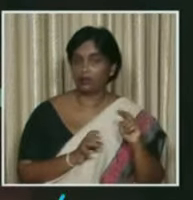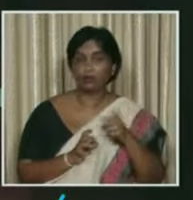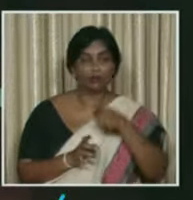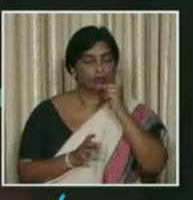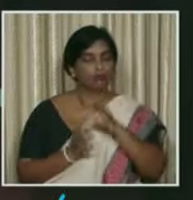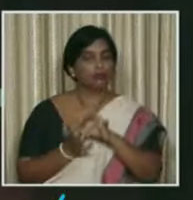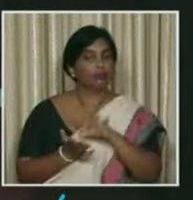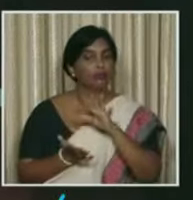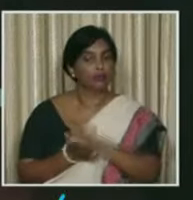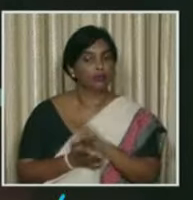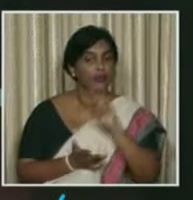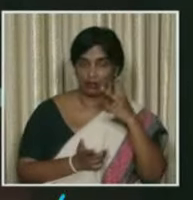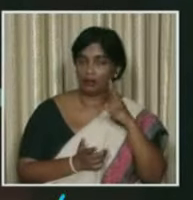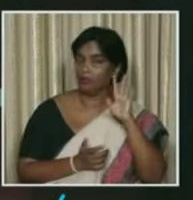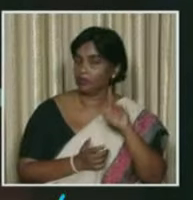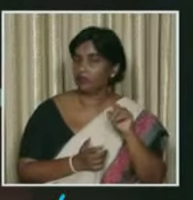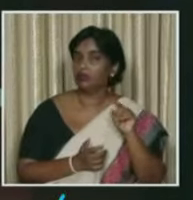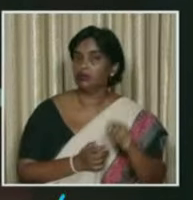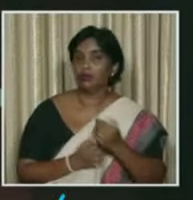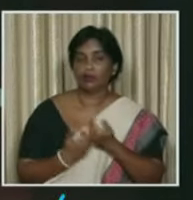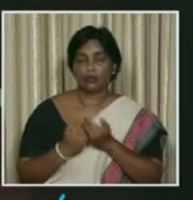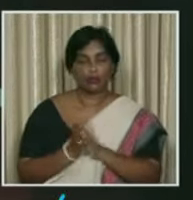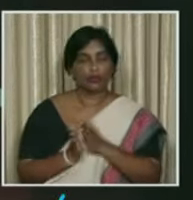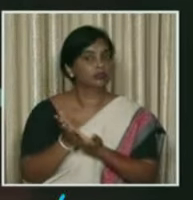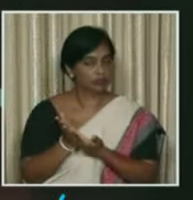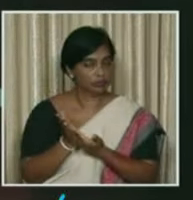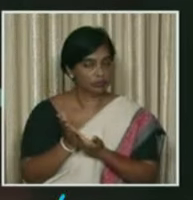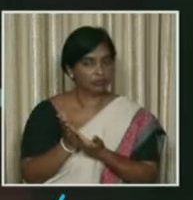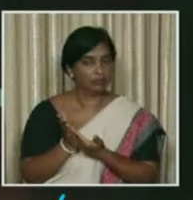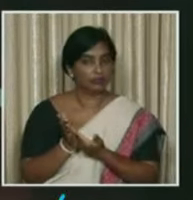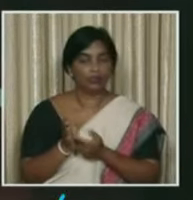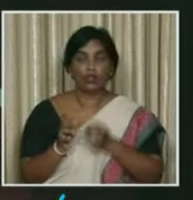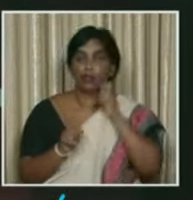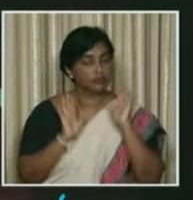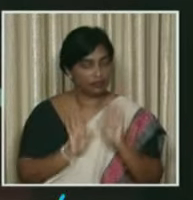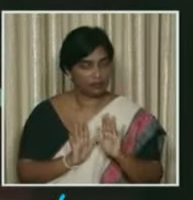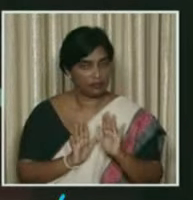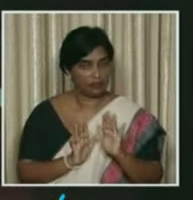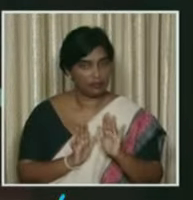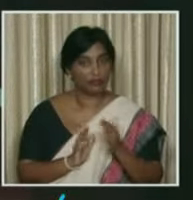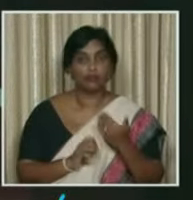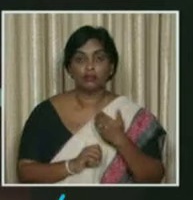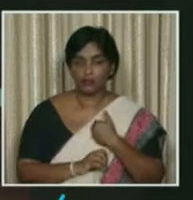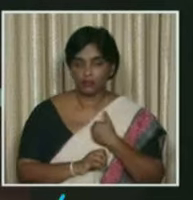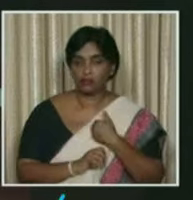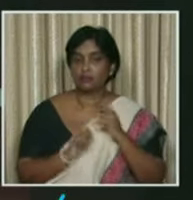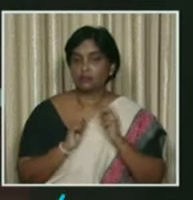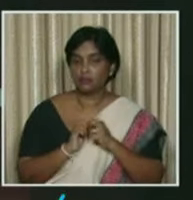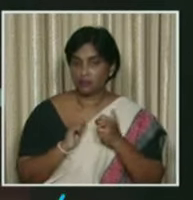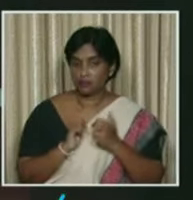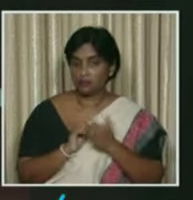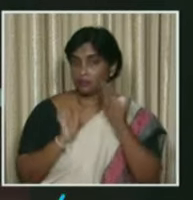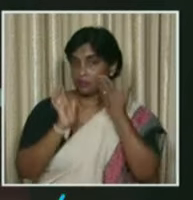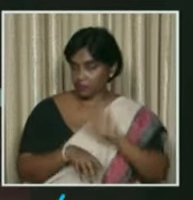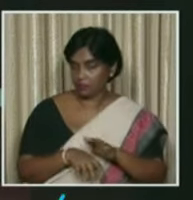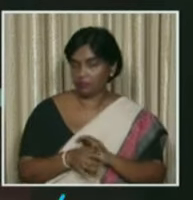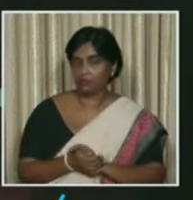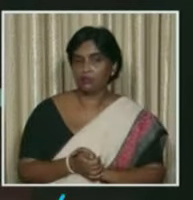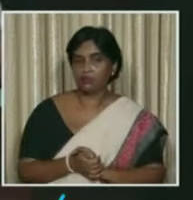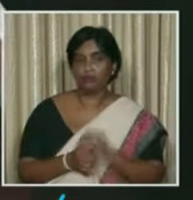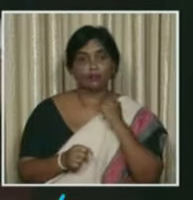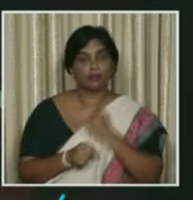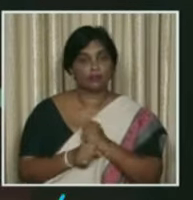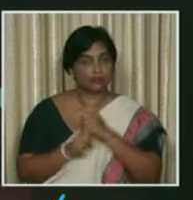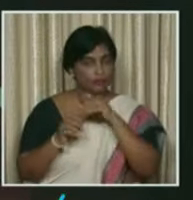ස්ථාවර නියෝග 272 යටතේ මම විසින් ඉදිරිපත් කළේ ජනතාවගේම ප්‍රශ්නයි මම එම ගැටලුව ඉදිරිපත් කරන අවස්ථාවේ